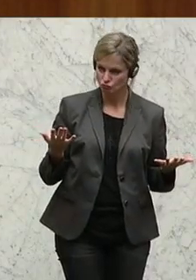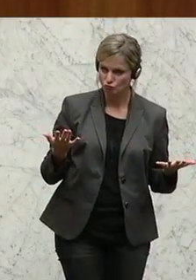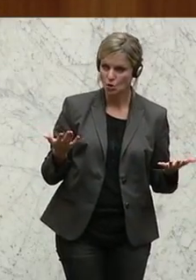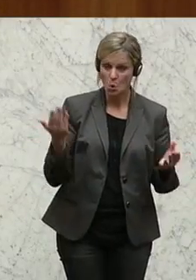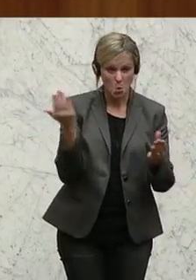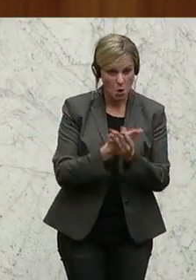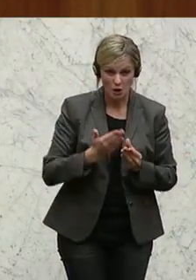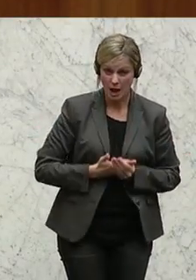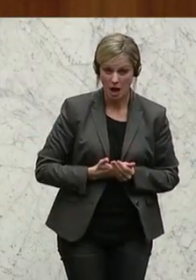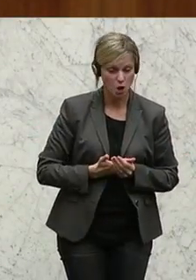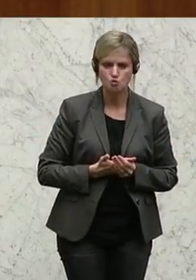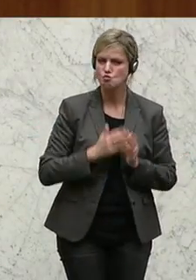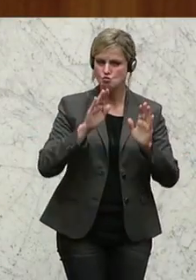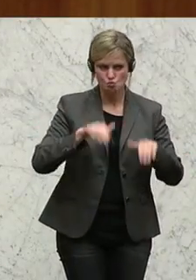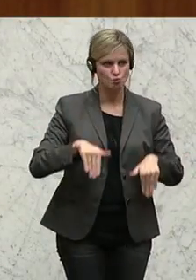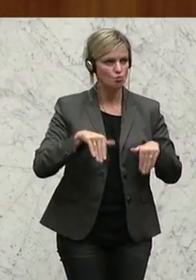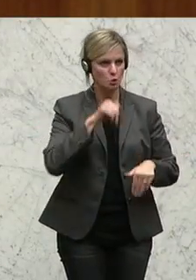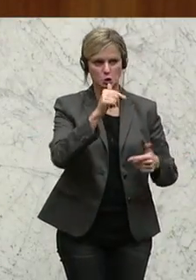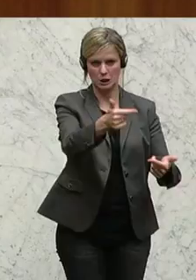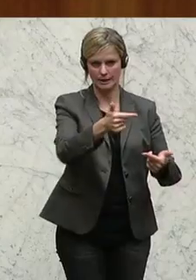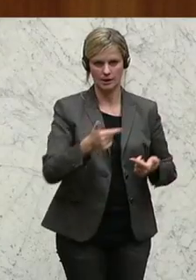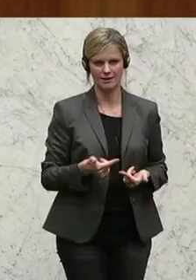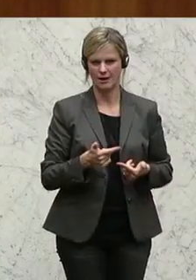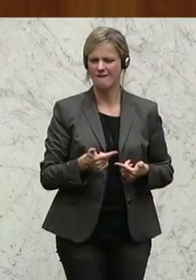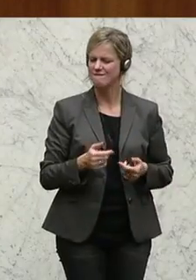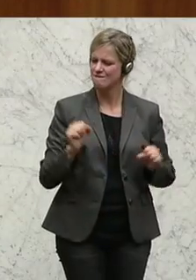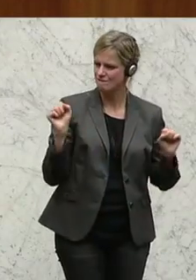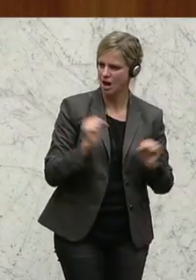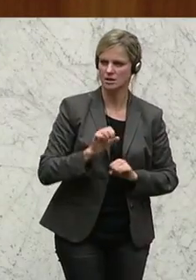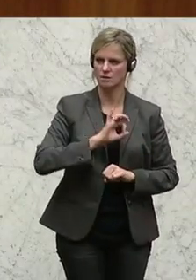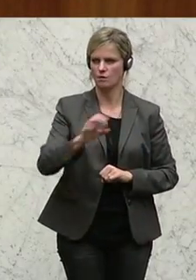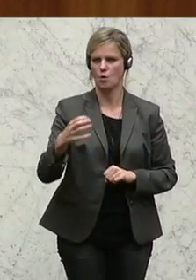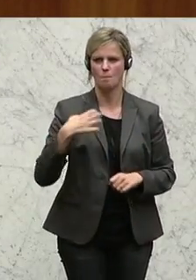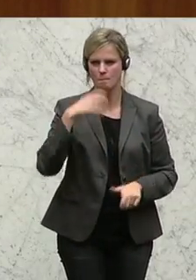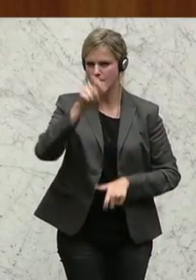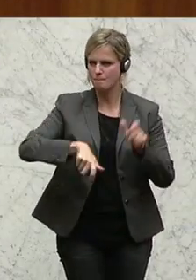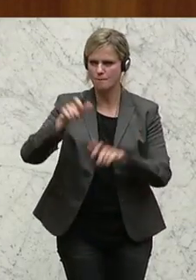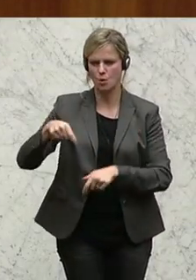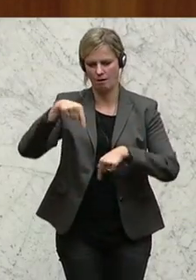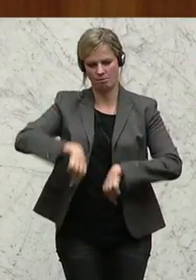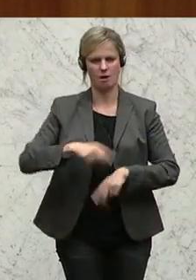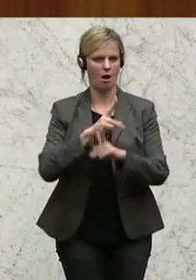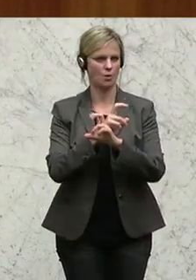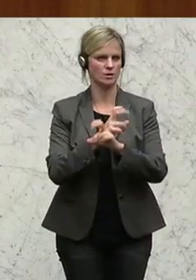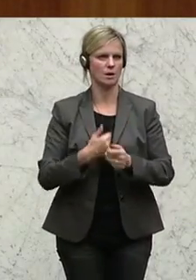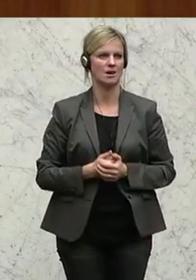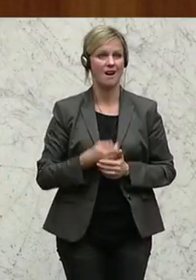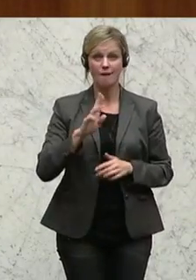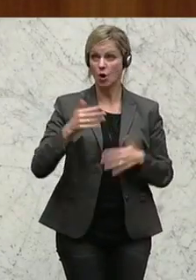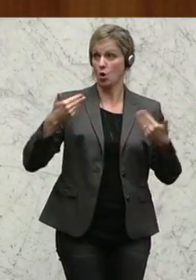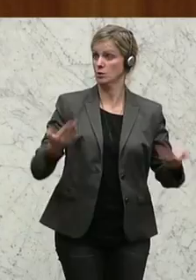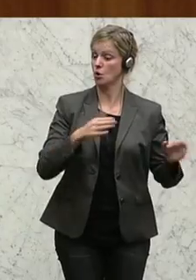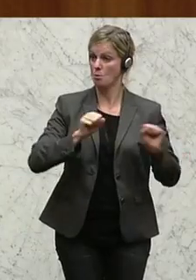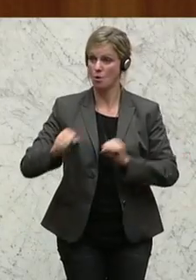keine Unterlagen liefern mussten, und das ist natürlich auch eine Zumutung an die Bürger dieses Landes. Warum ist das alles möglich? Warum war